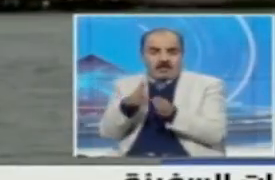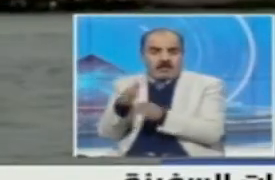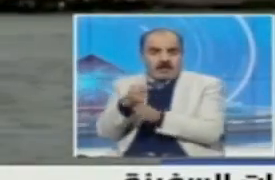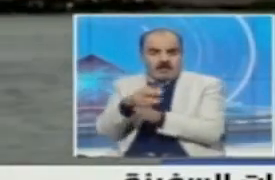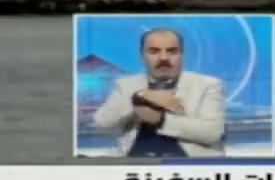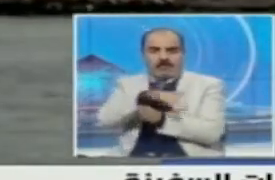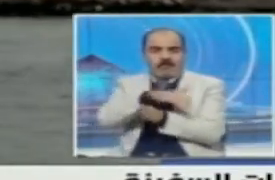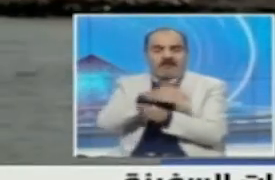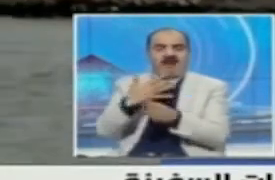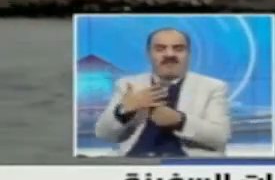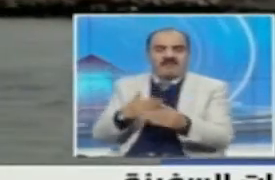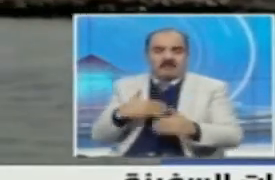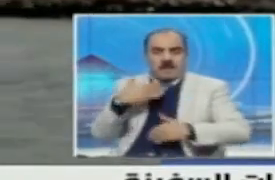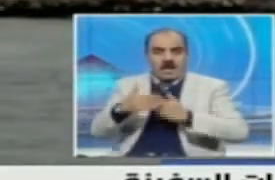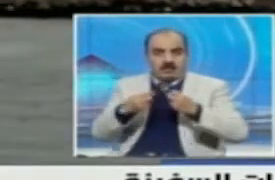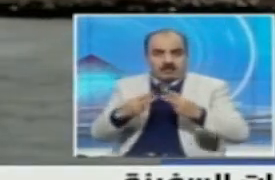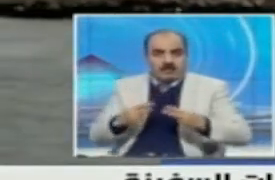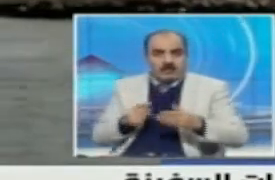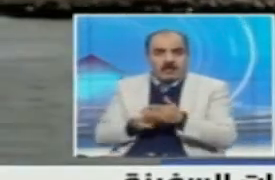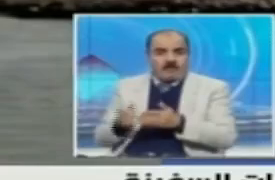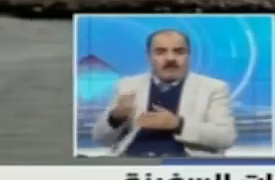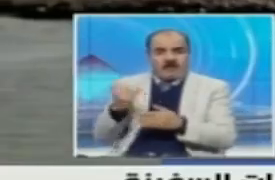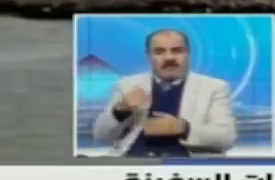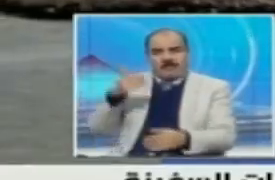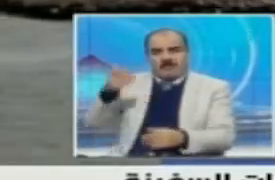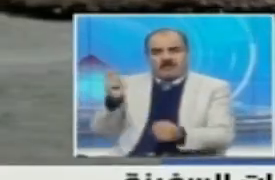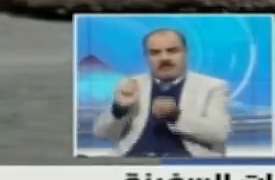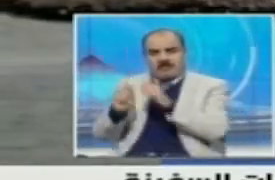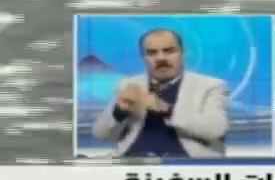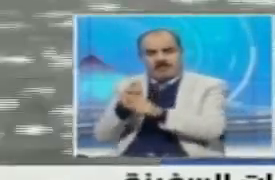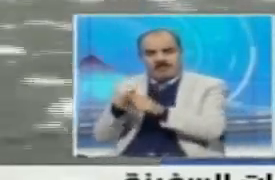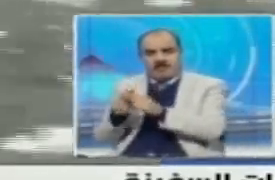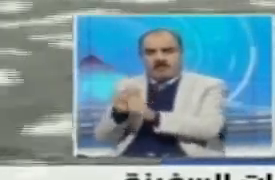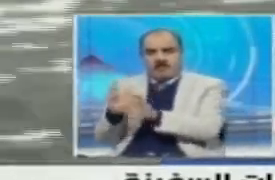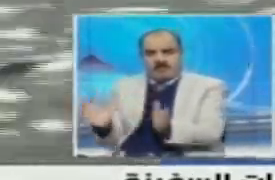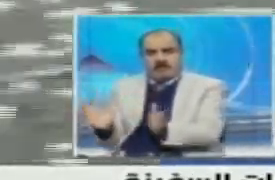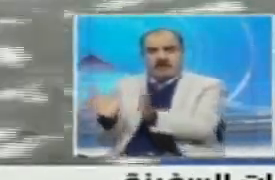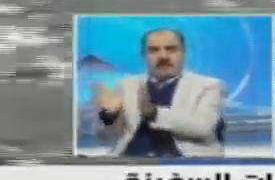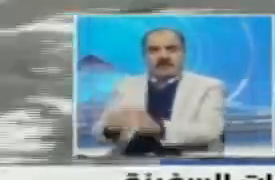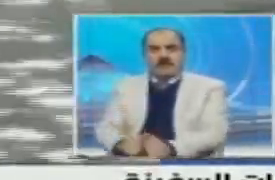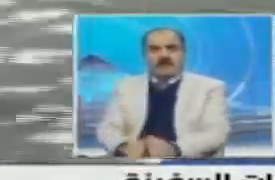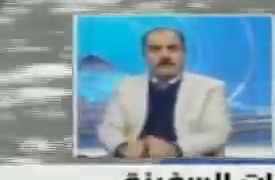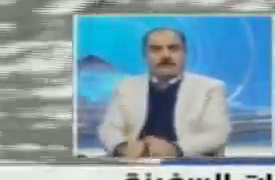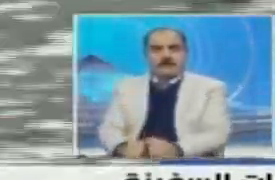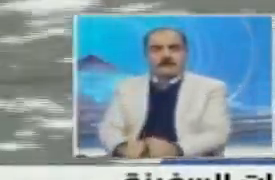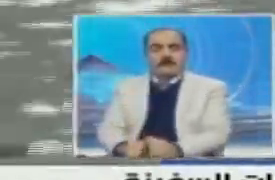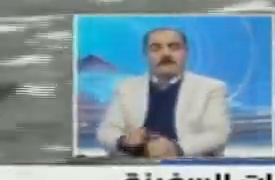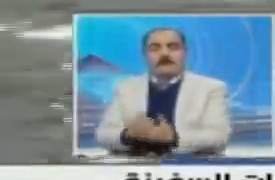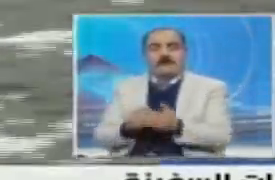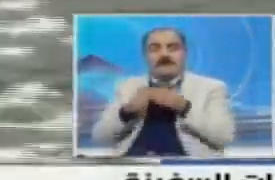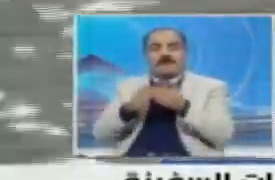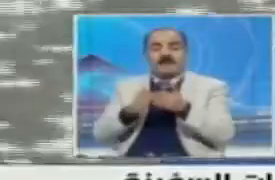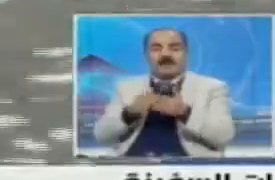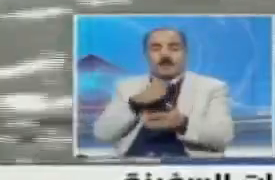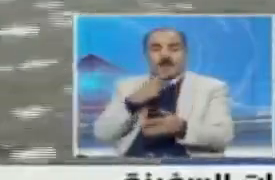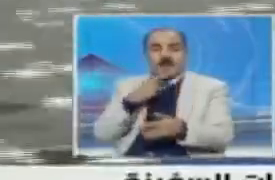بالقناة مرة أخرى حتى توقفها في أقرب نقطة في منطقة البلاح لإصلاح العطل. يذكر أن السفينة